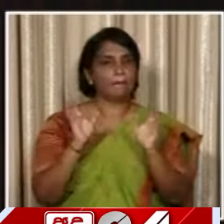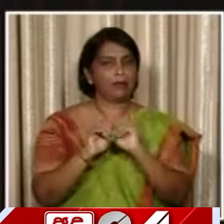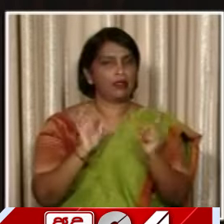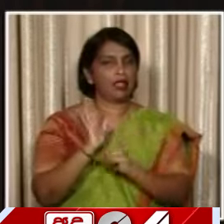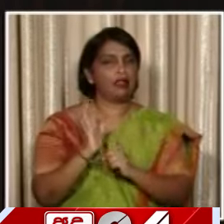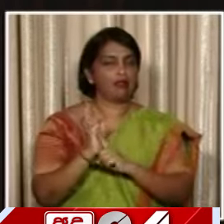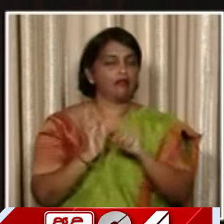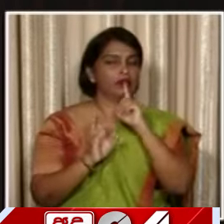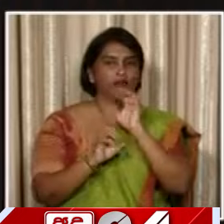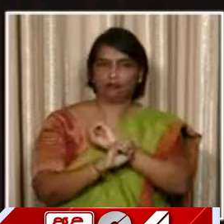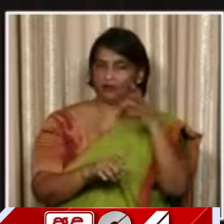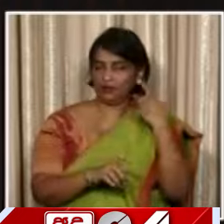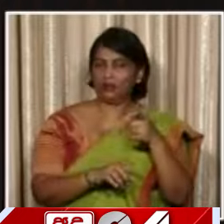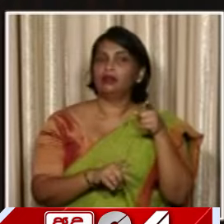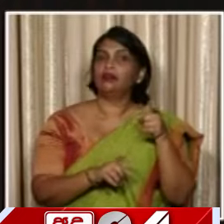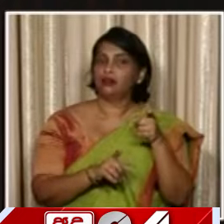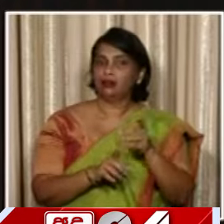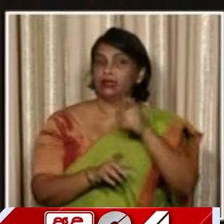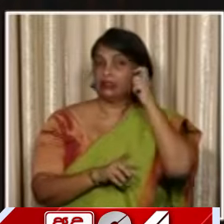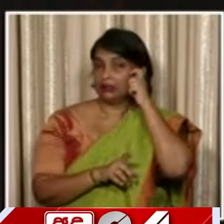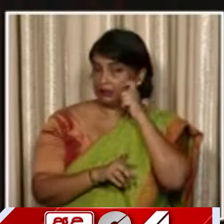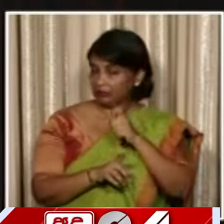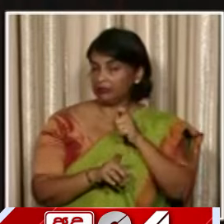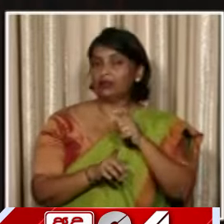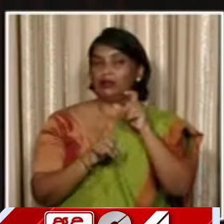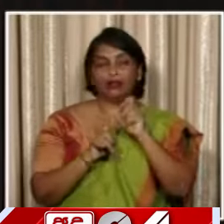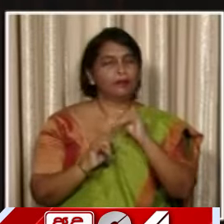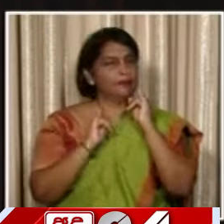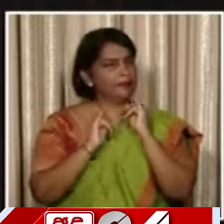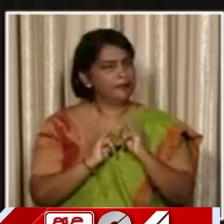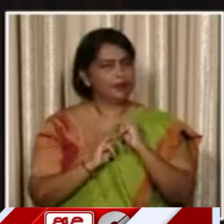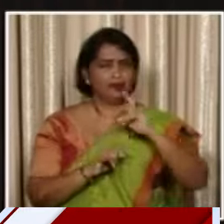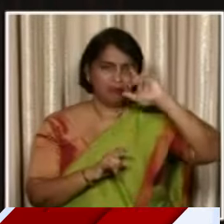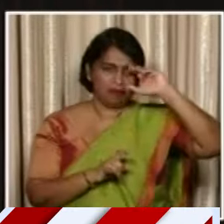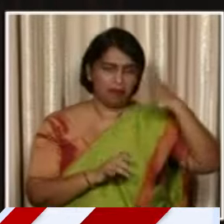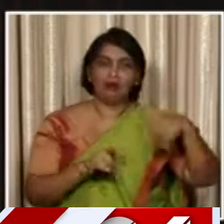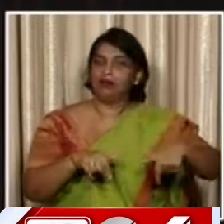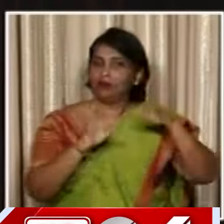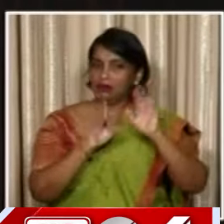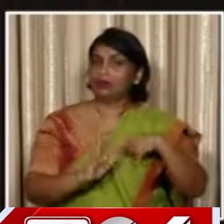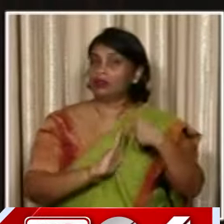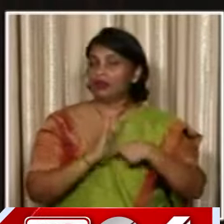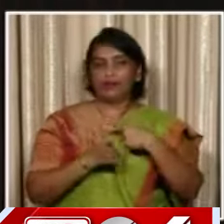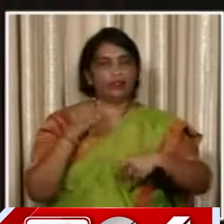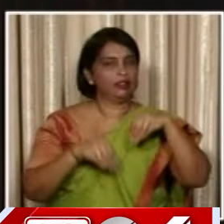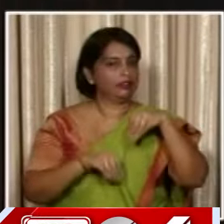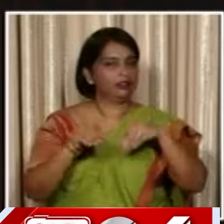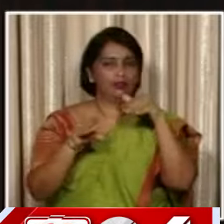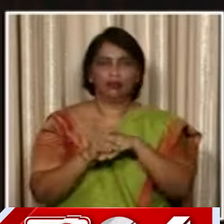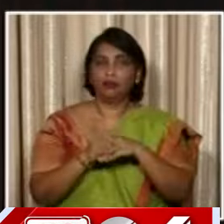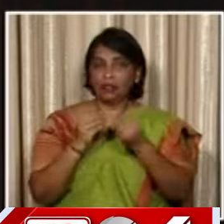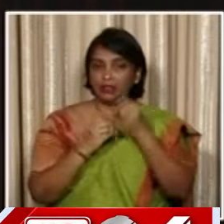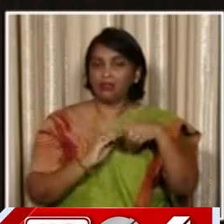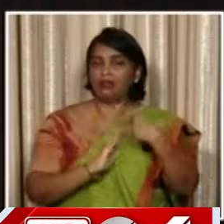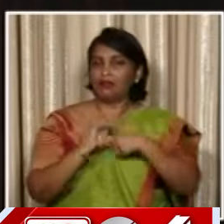ලාල්කාන්ත තහවුරු කරා. ඉතින් ඒක නිසා මේ වගේ ත්‍රස්තවාදී කාලකන්ණි අමනෙයින්ට තවදුරටත් මේ රටේ දේශපාලනය කරන්න ඉඩ දෙනවා නම් මේ